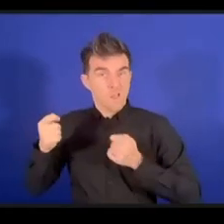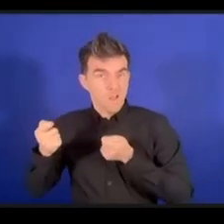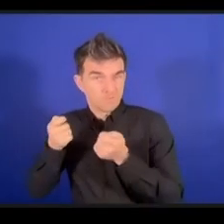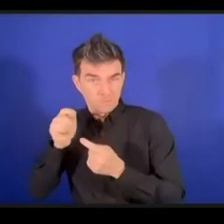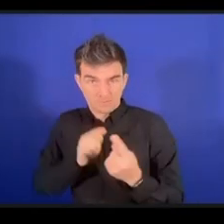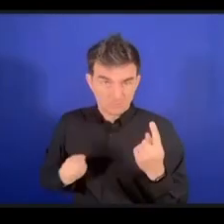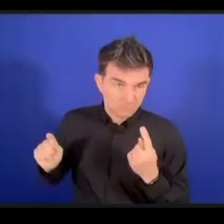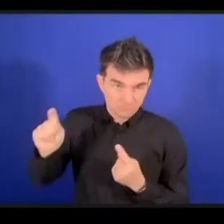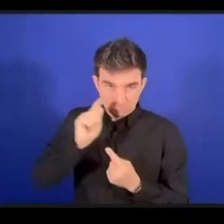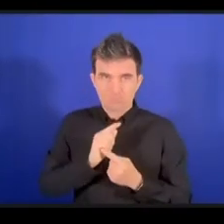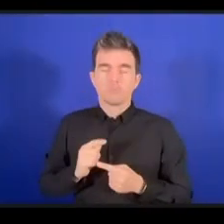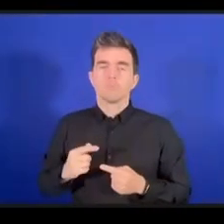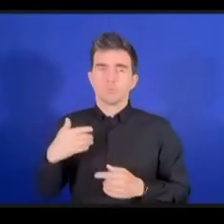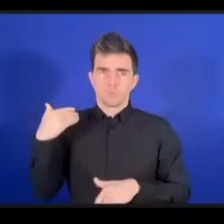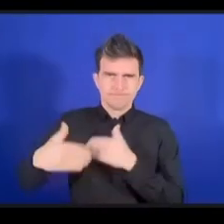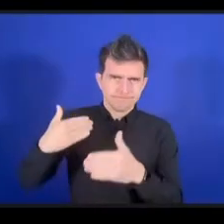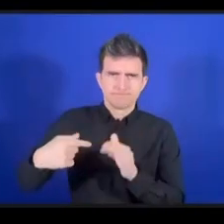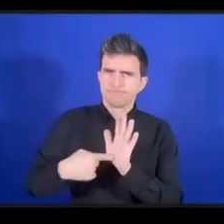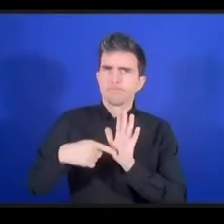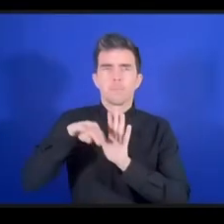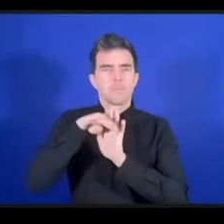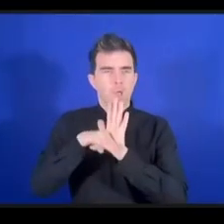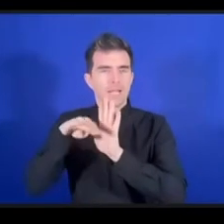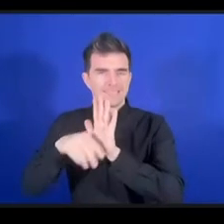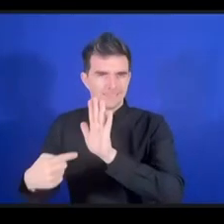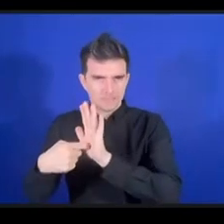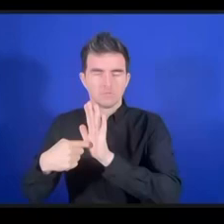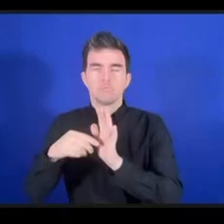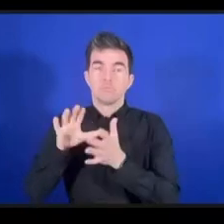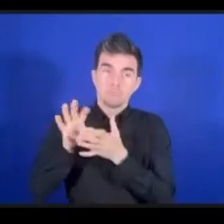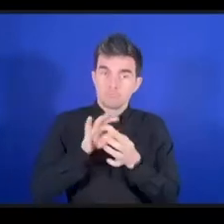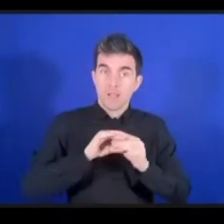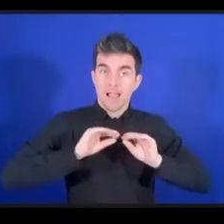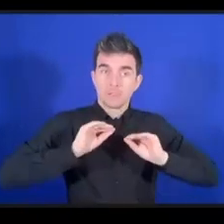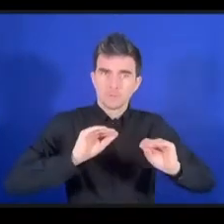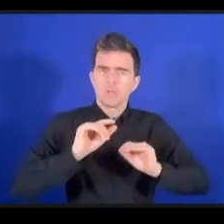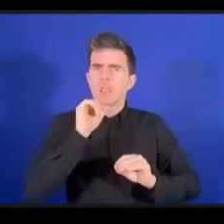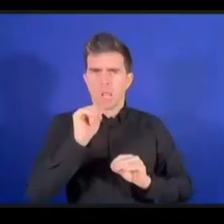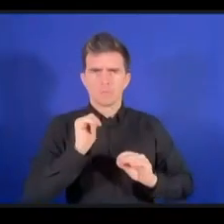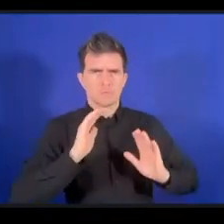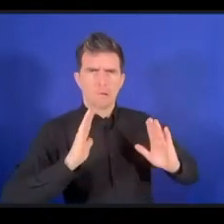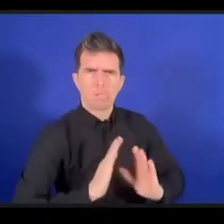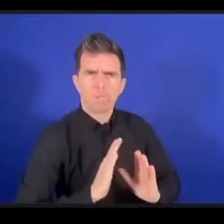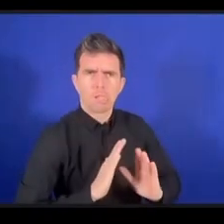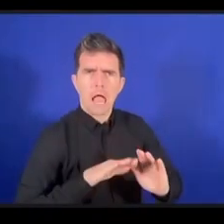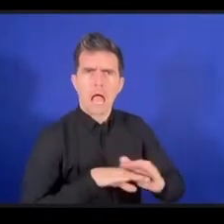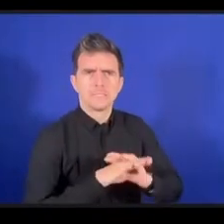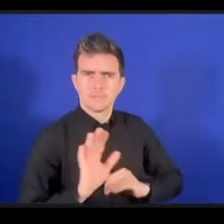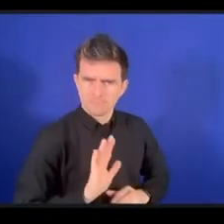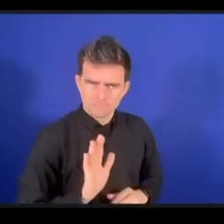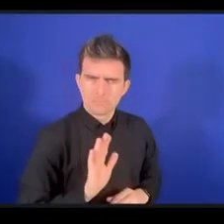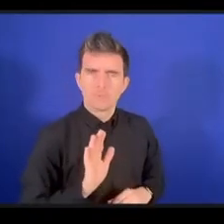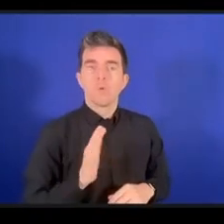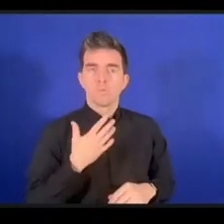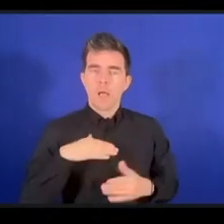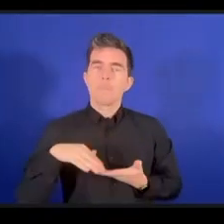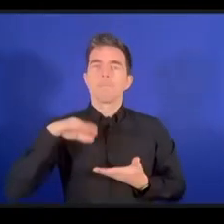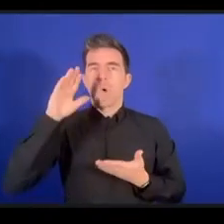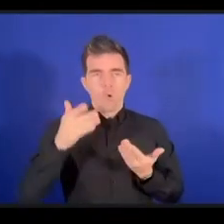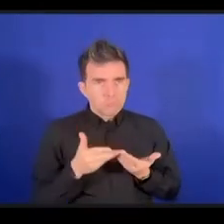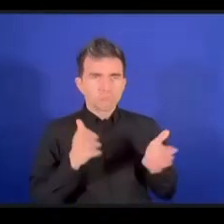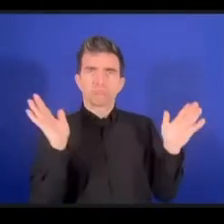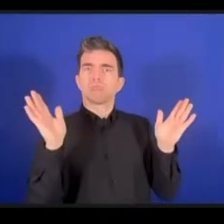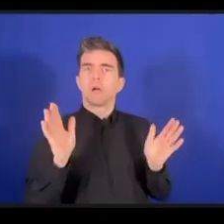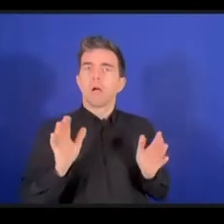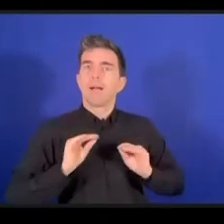不要通过开放的资源消除或者教育的障碍。作为